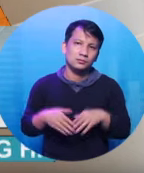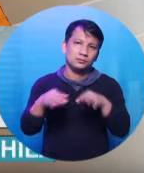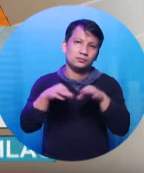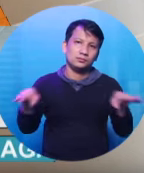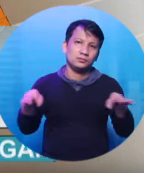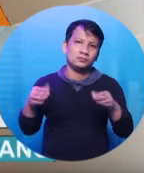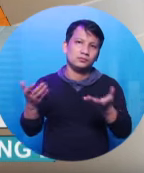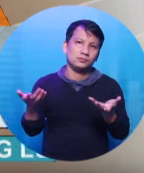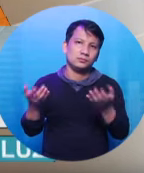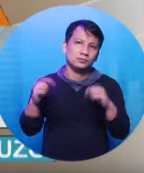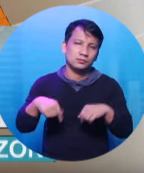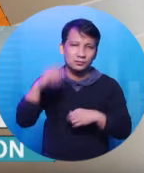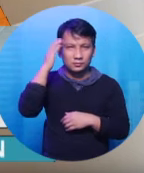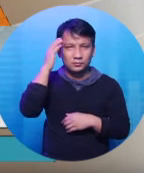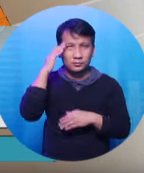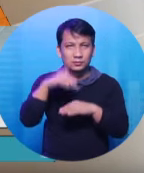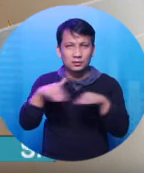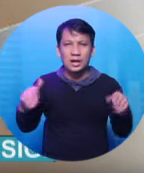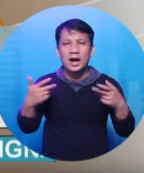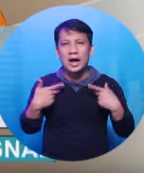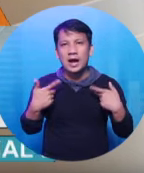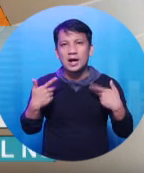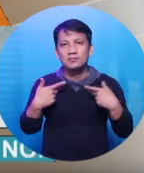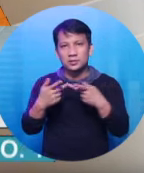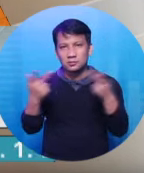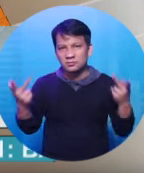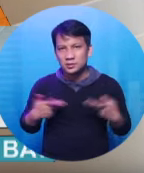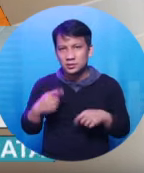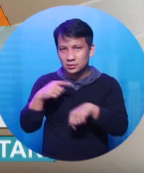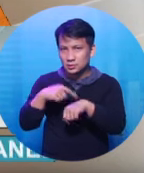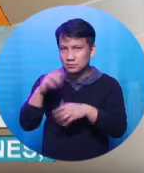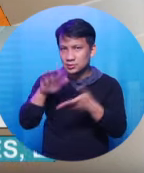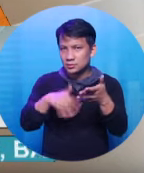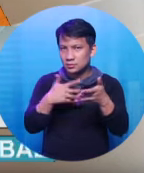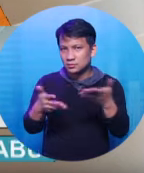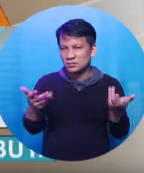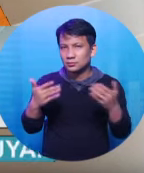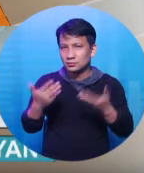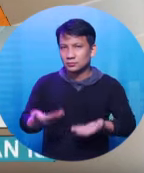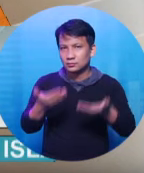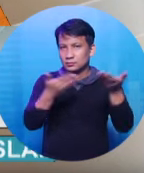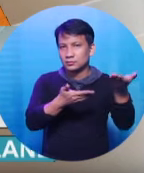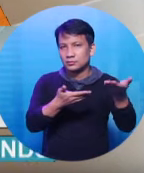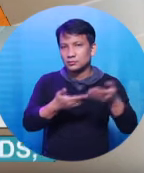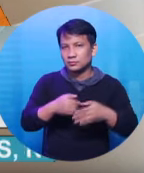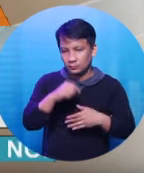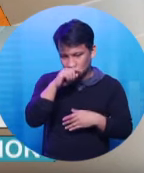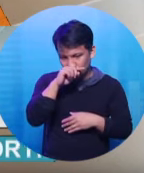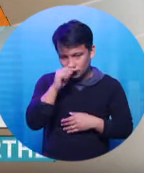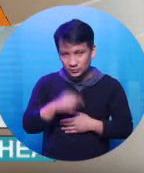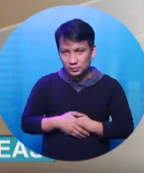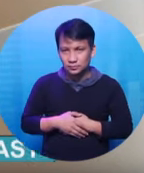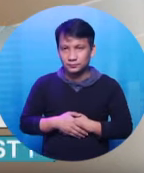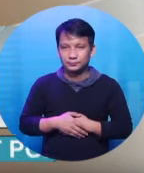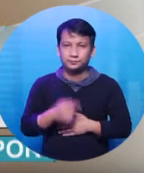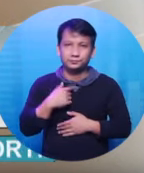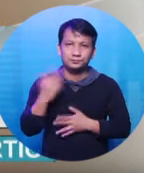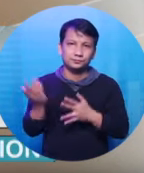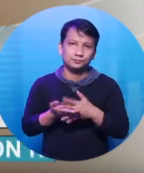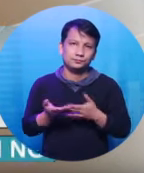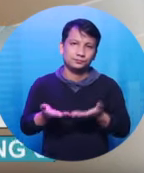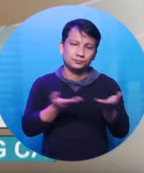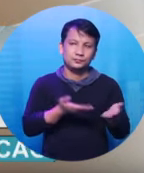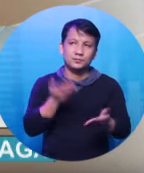kaming kumababa. Exactly. Exactly. So for the meantime, hayaan po na muna natin maakit to sa korte. Okay, ma'am. Opo, magsasampa po kami.